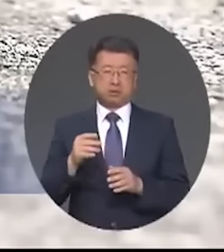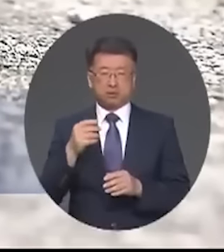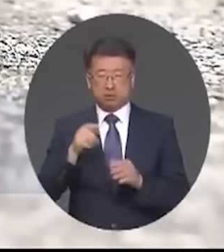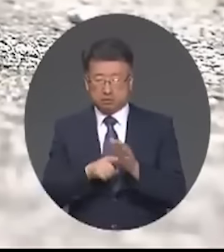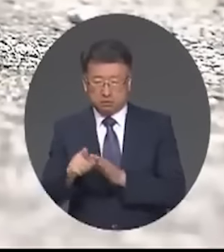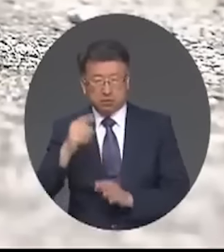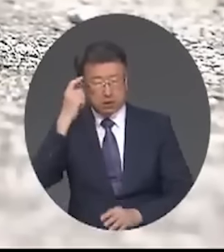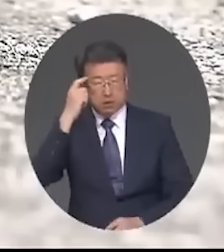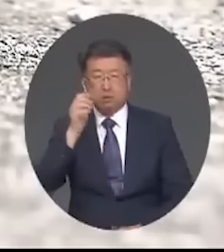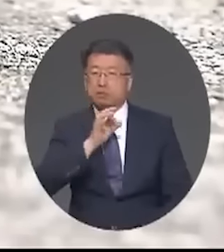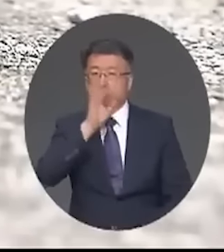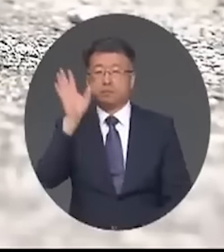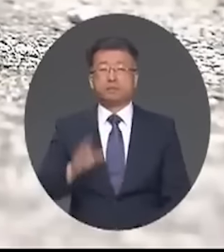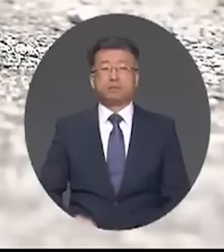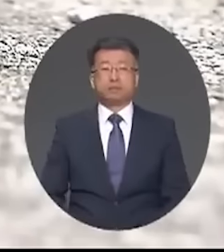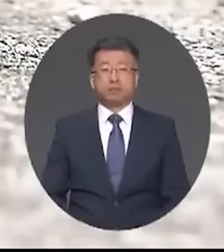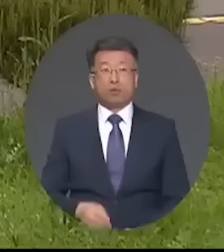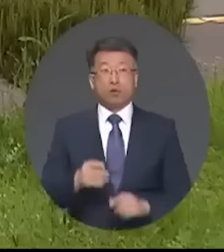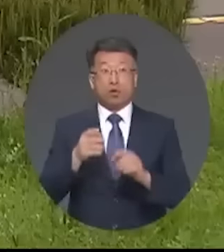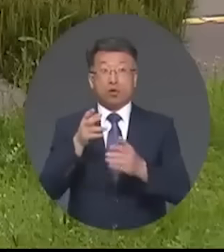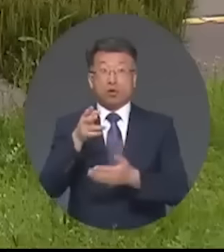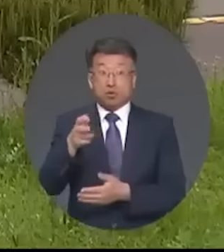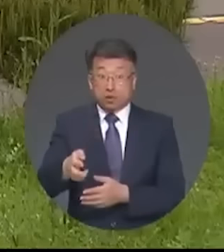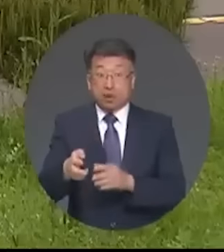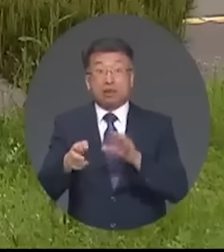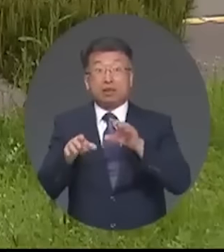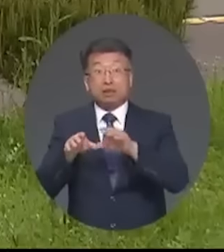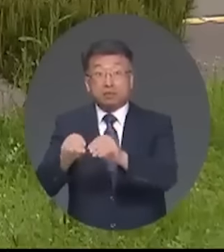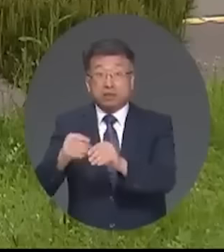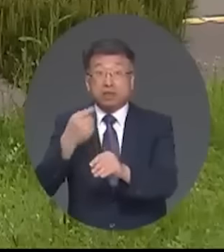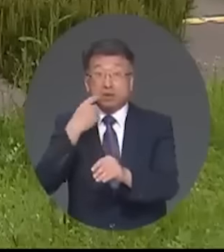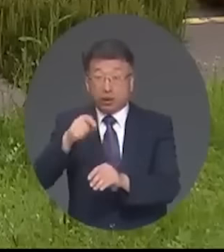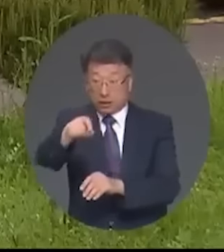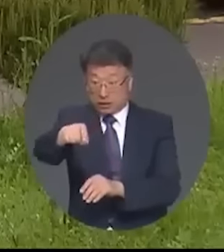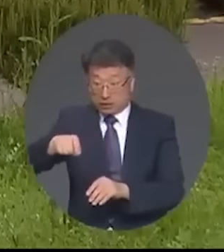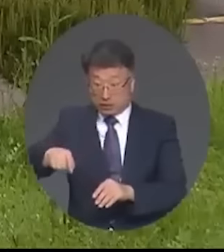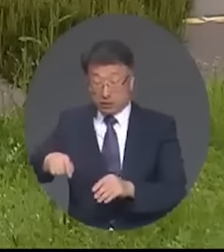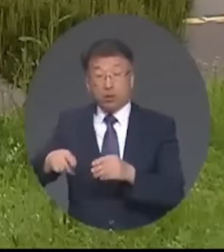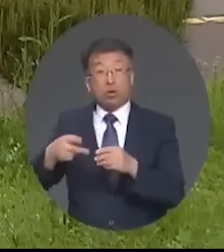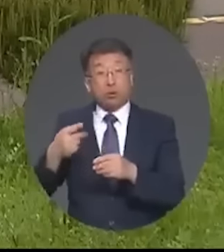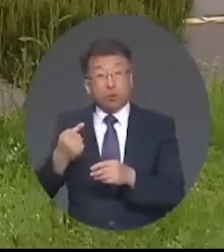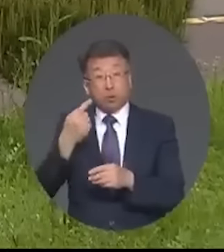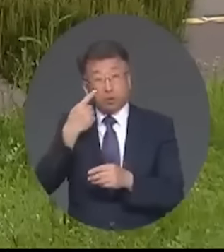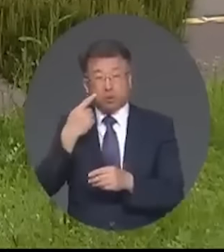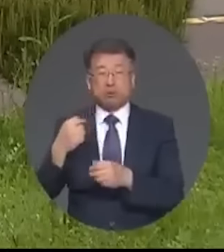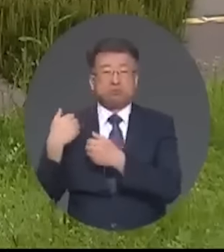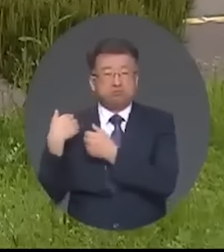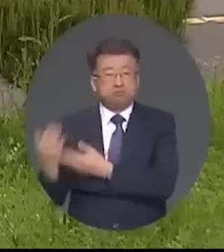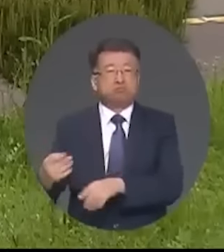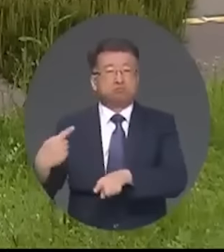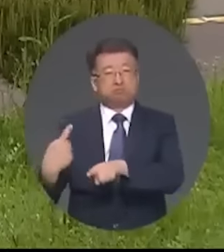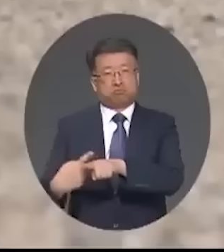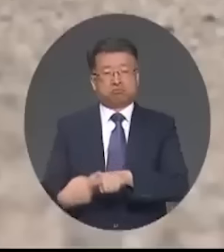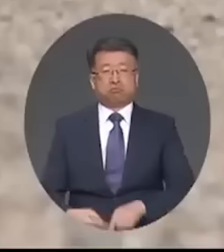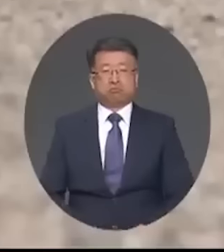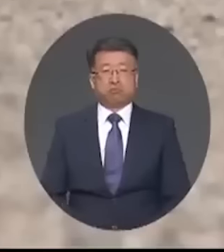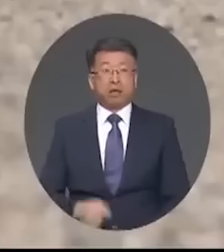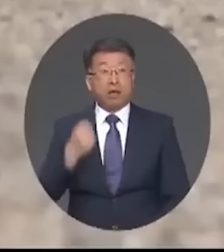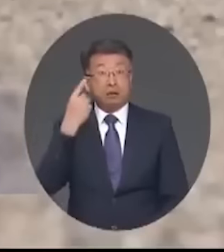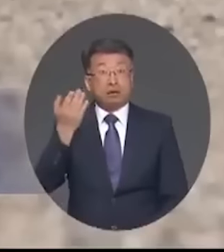없습니다. 주차 금지 표시가 된 황색 실선 구간에 대해서도 사실상 손을 놓은 건 마찬가지.